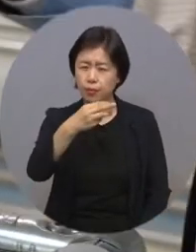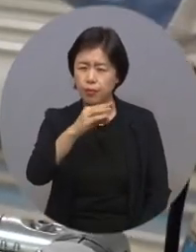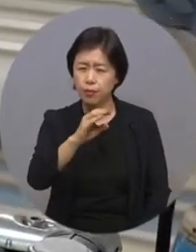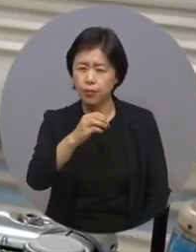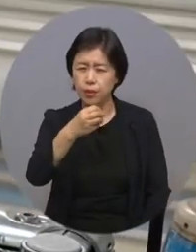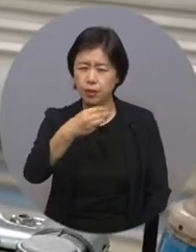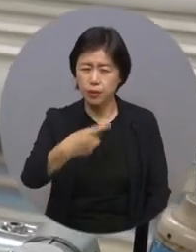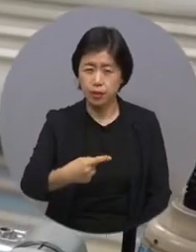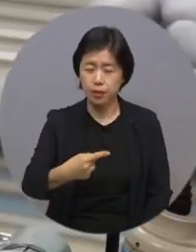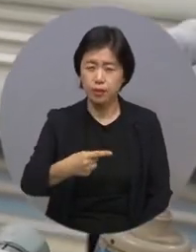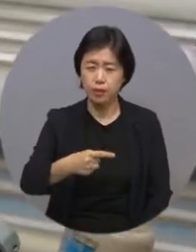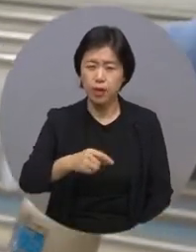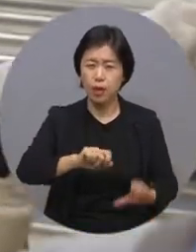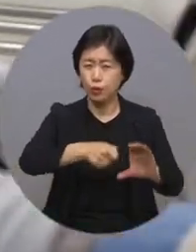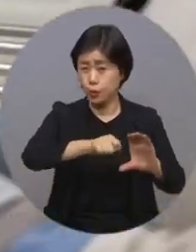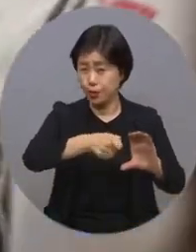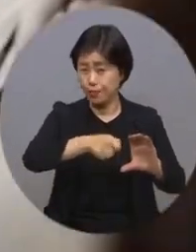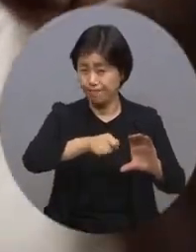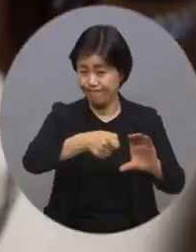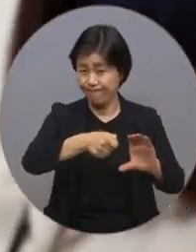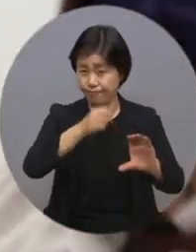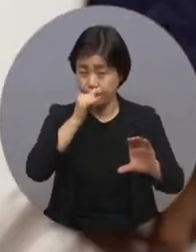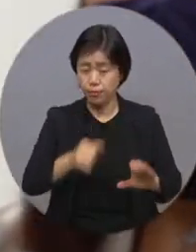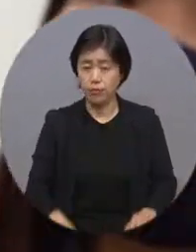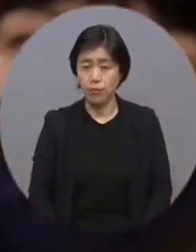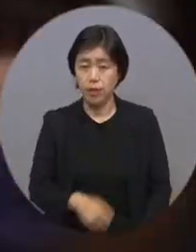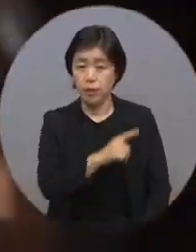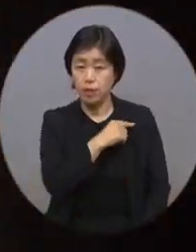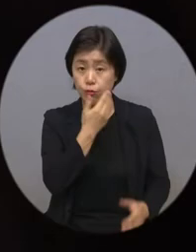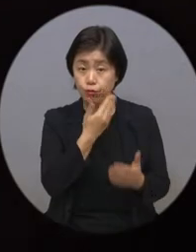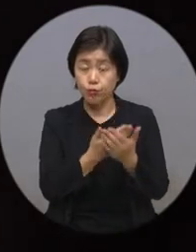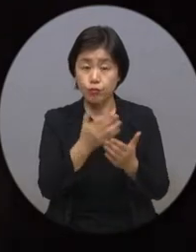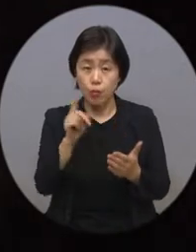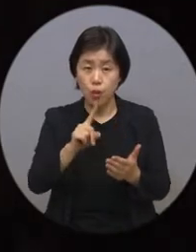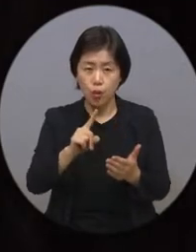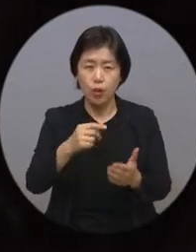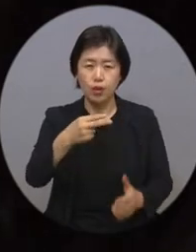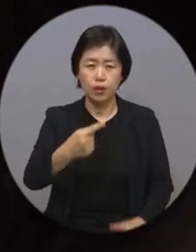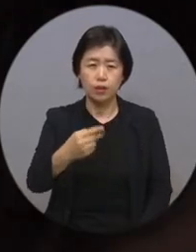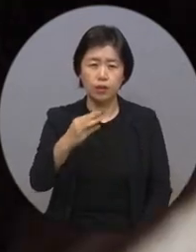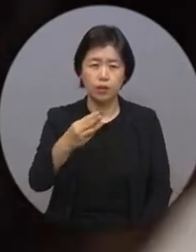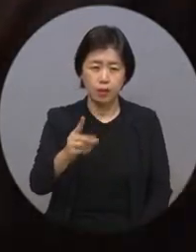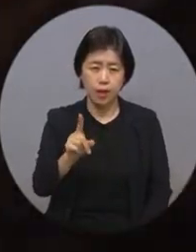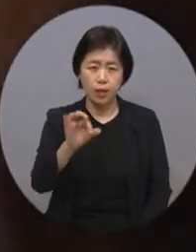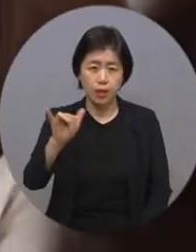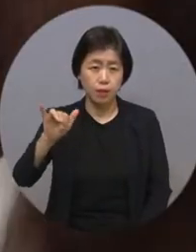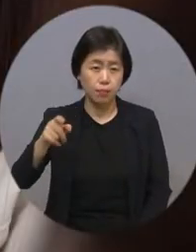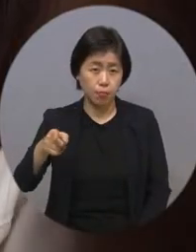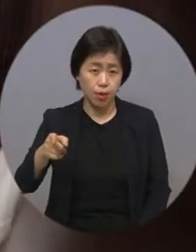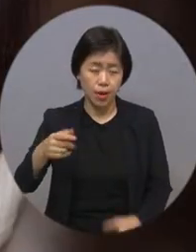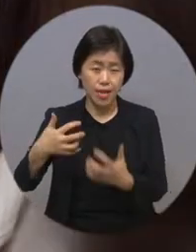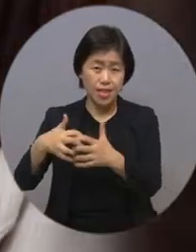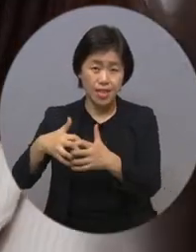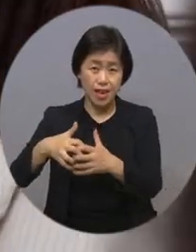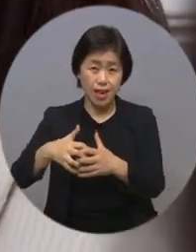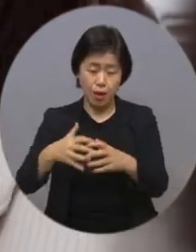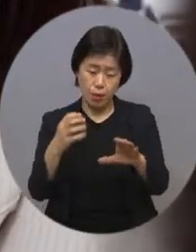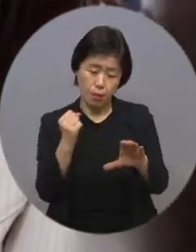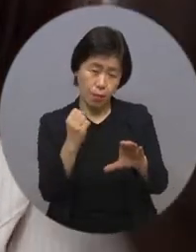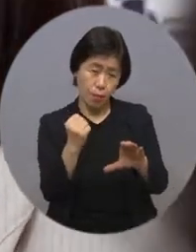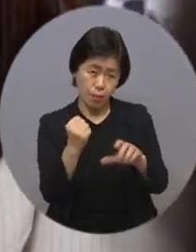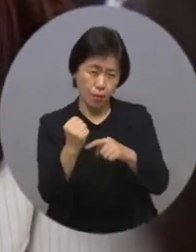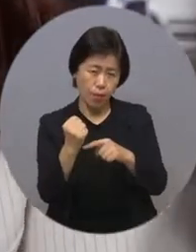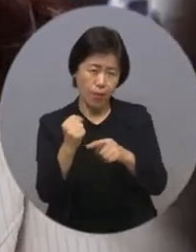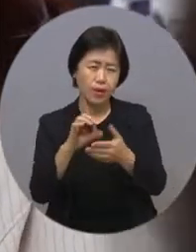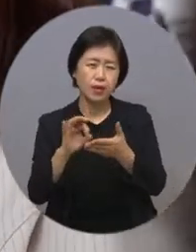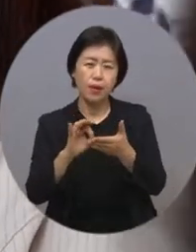그래서 이제 볼트 연습을 할 때 가장 중요한 드라이버 잡는 법하고 사용법을 먼저 안내를 해드릴 건데 일단은 저희가